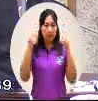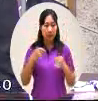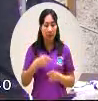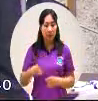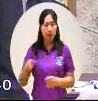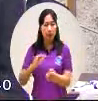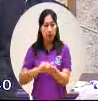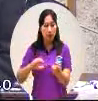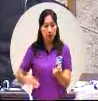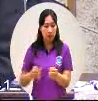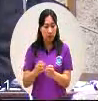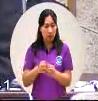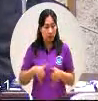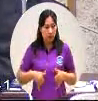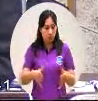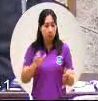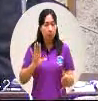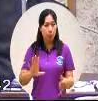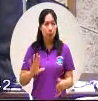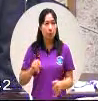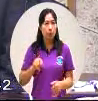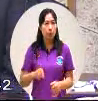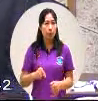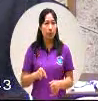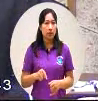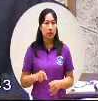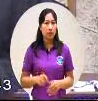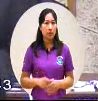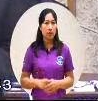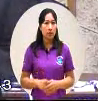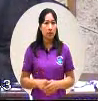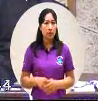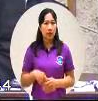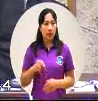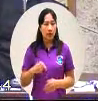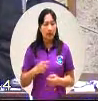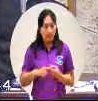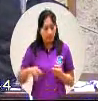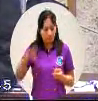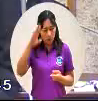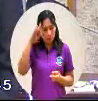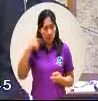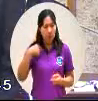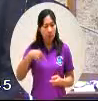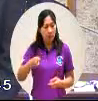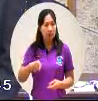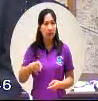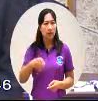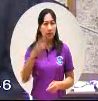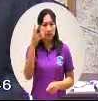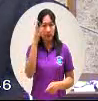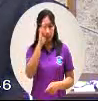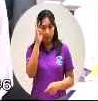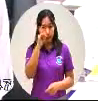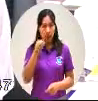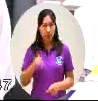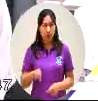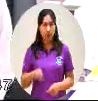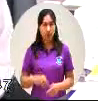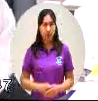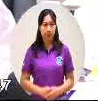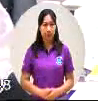长啊，哈。那这边请那个科研多包涵一下，啊，我马上再跟三公司一次会勘来看那个路线，这样好不好？ 好，谢